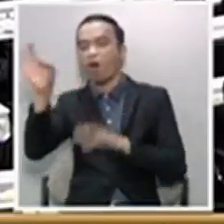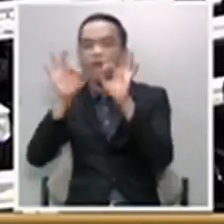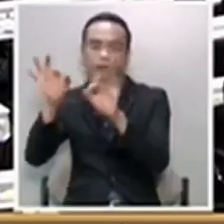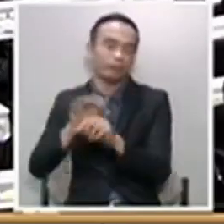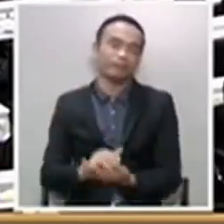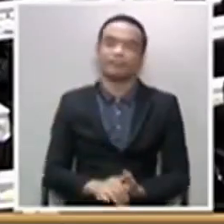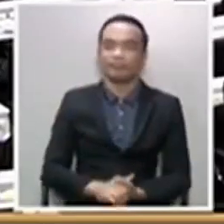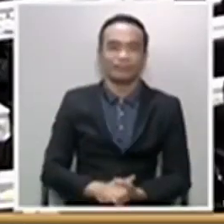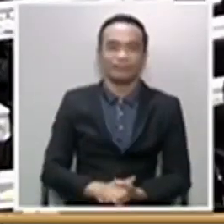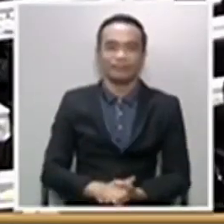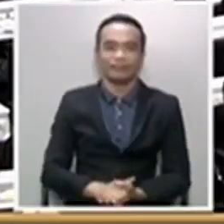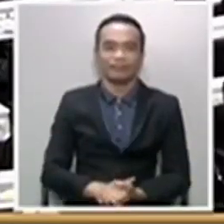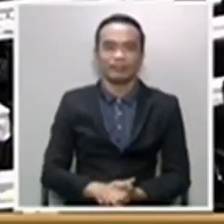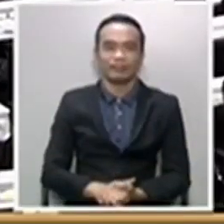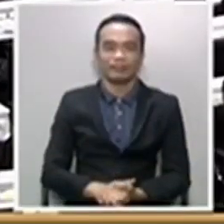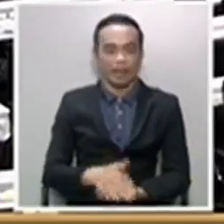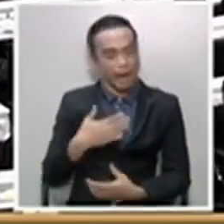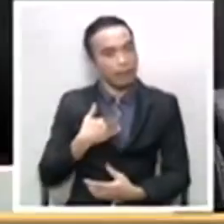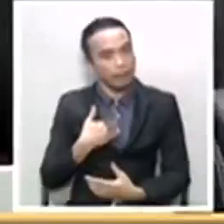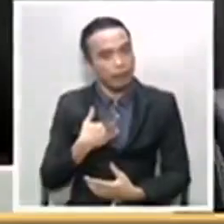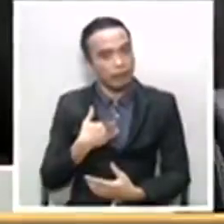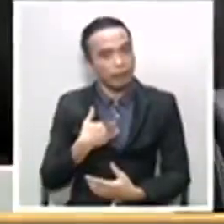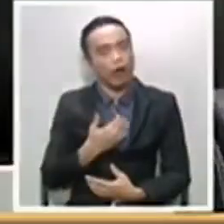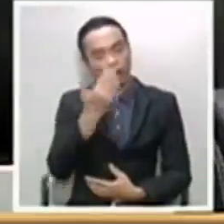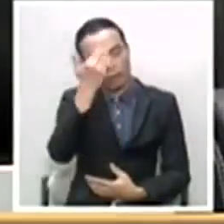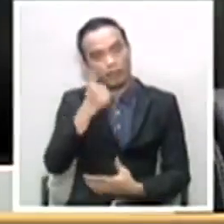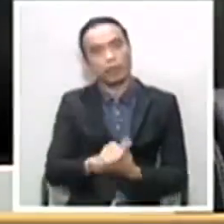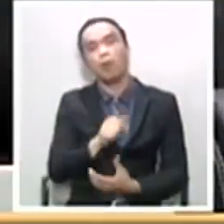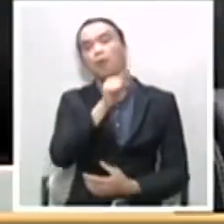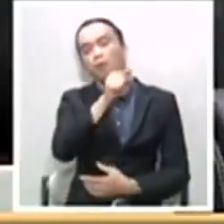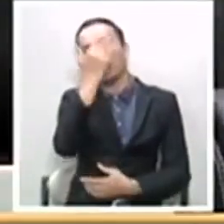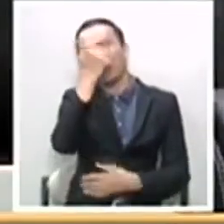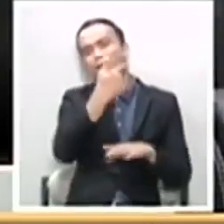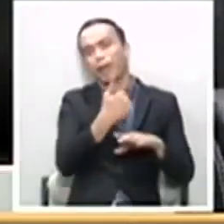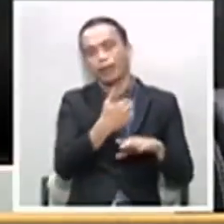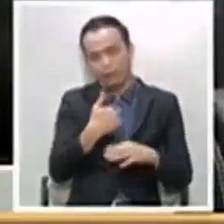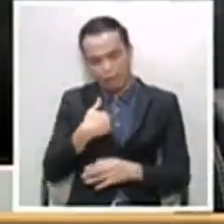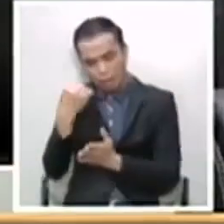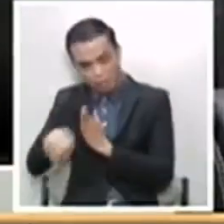ฎีการับคำร้องนายกรัฐมนตรีและคณะต้องหยุดปฏิบัติหน้าที่กันทั้งหมด